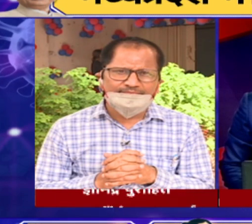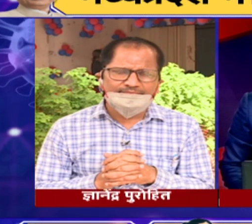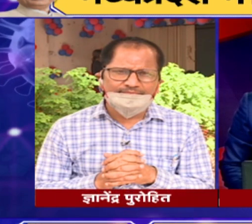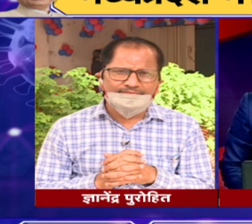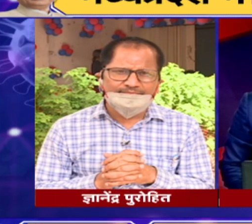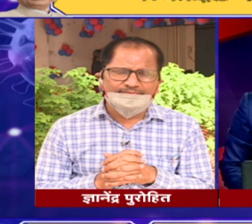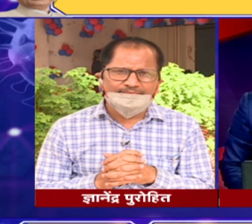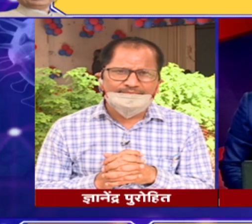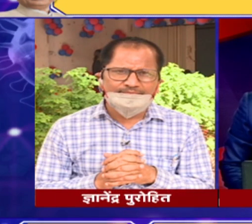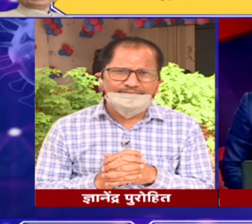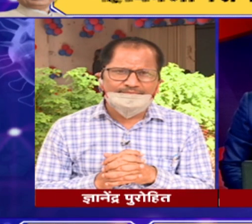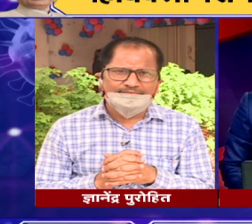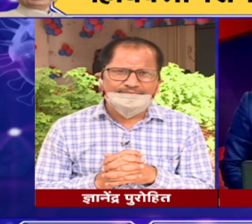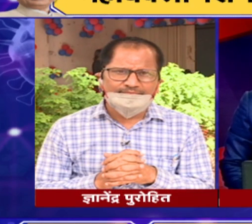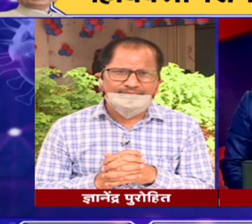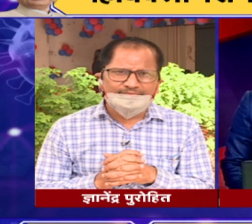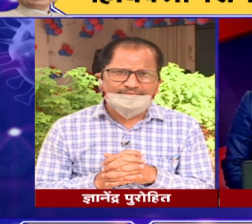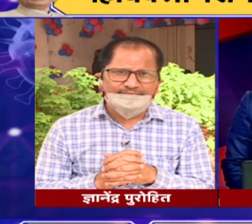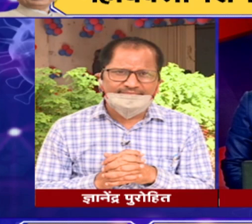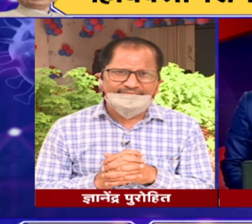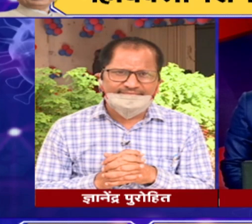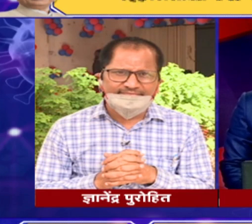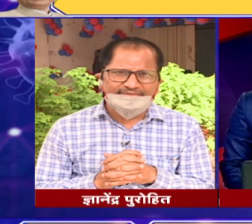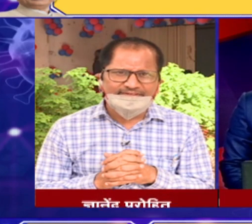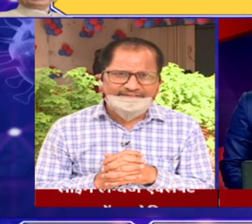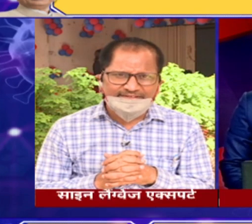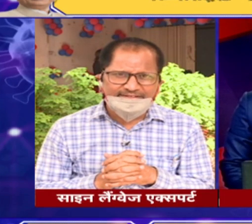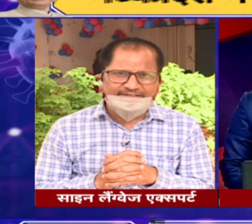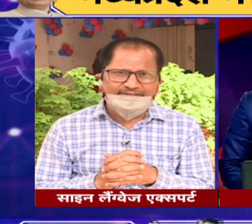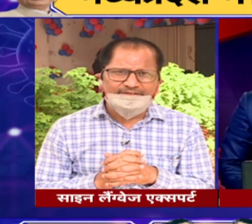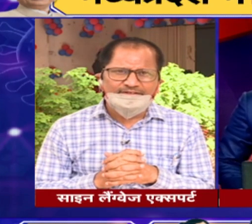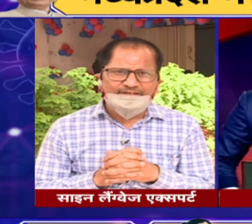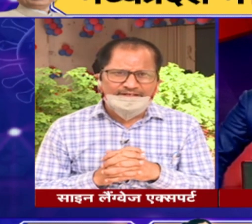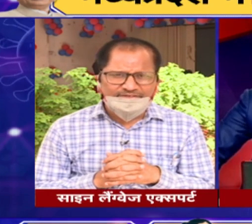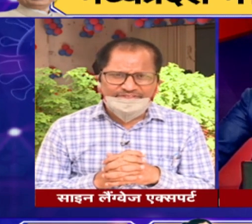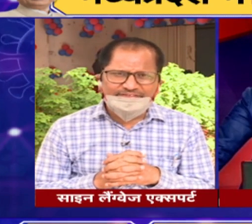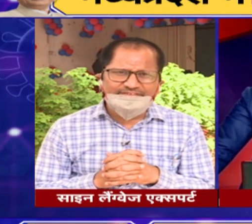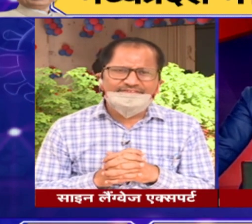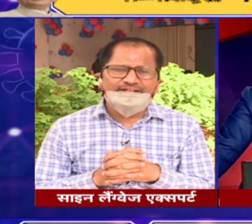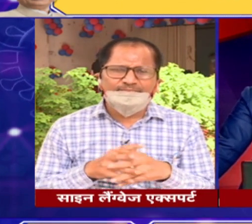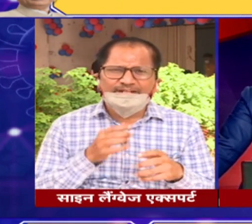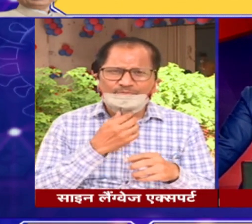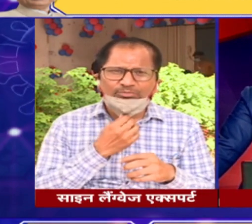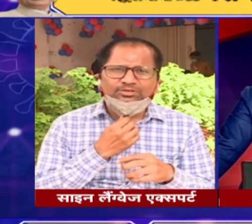ज्ञानेंद्र जी अपना मोबाइल नंबर दे देंगे मुझे? ज्ञानेंद्र जी आप अपना मोबाइल नंबर, ज्ञानेंद्र जी मोबाइल